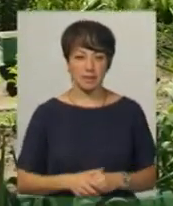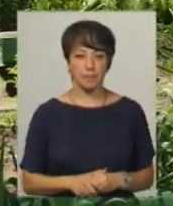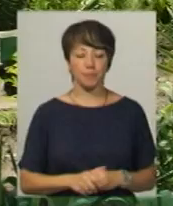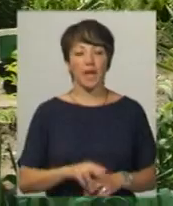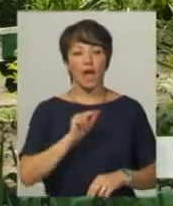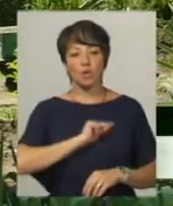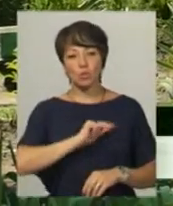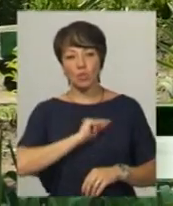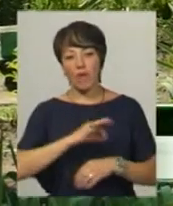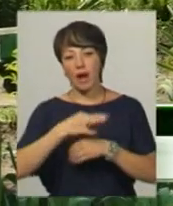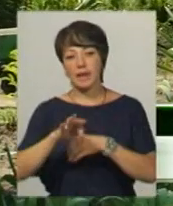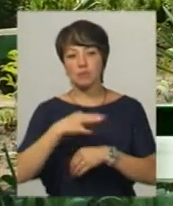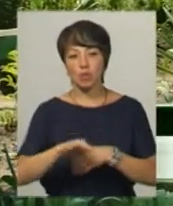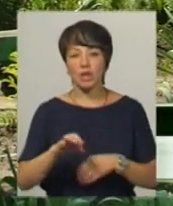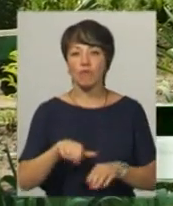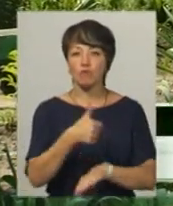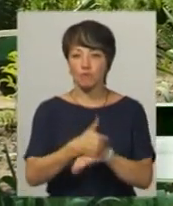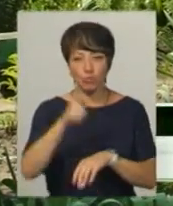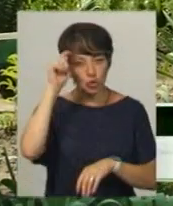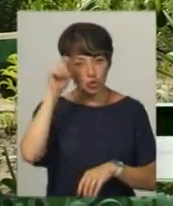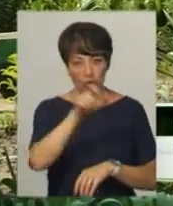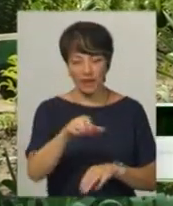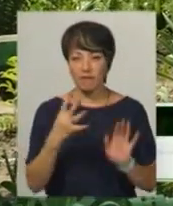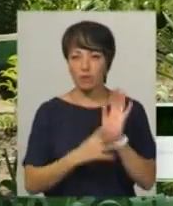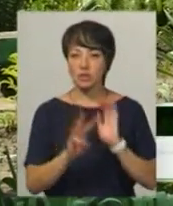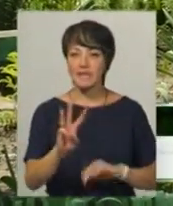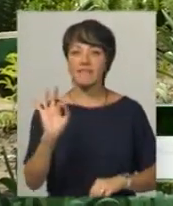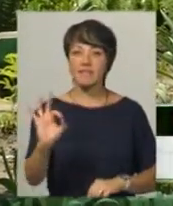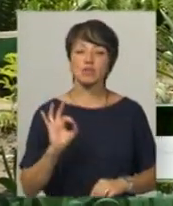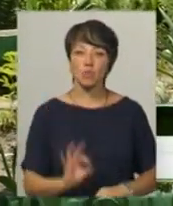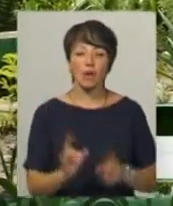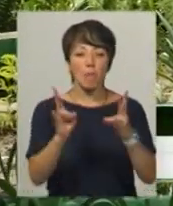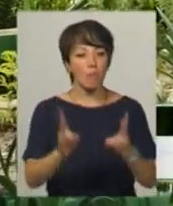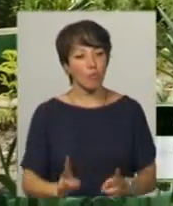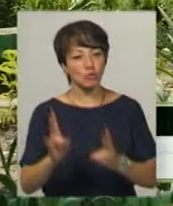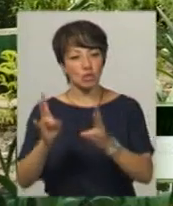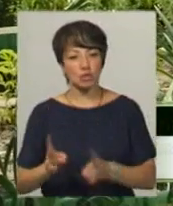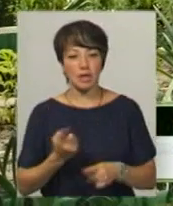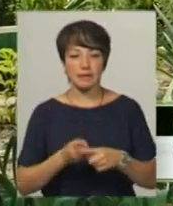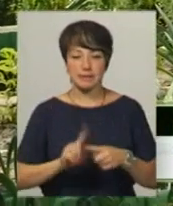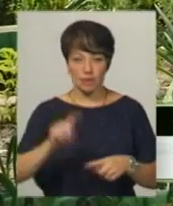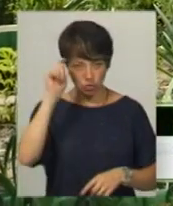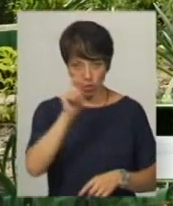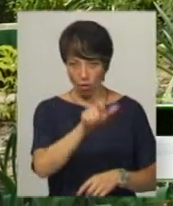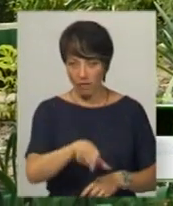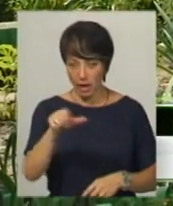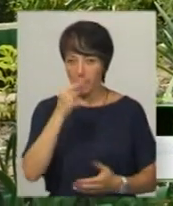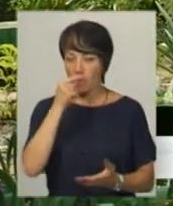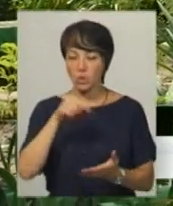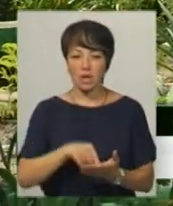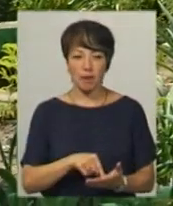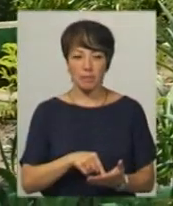Трудова експлуатація в основному чоловіки. Найбільша кількість, у нас 93% постраждалих – це чоловіки, які